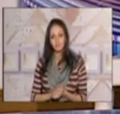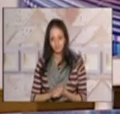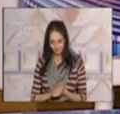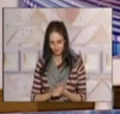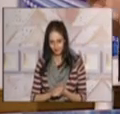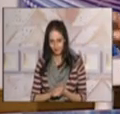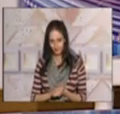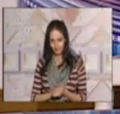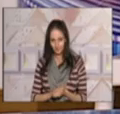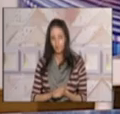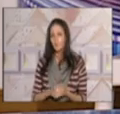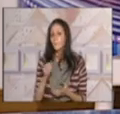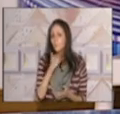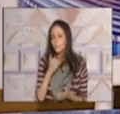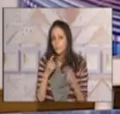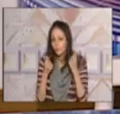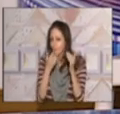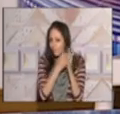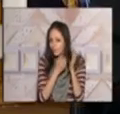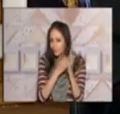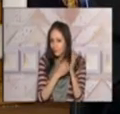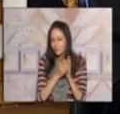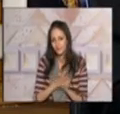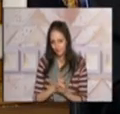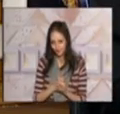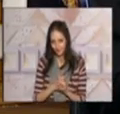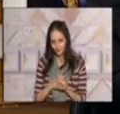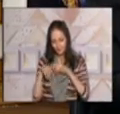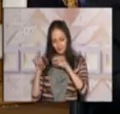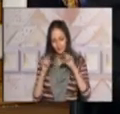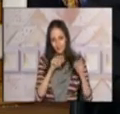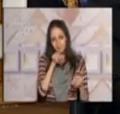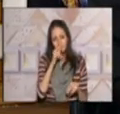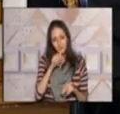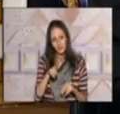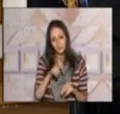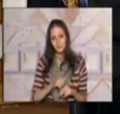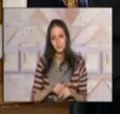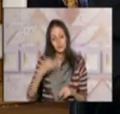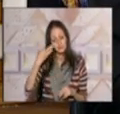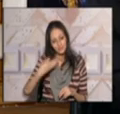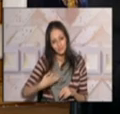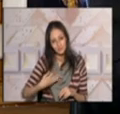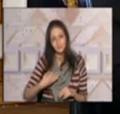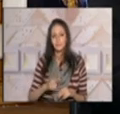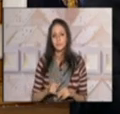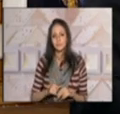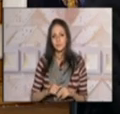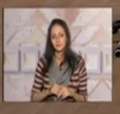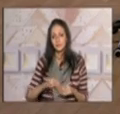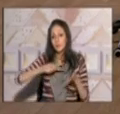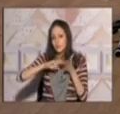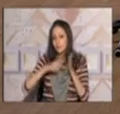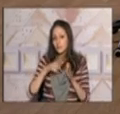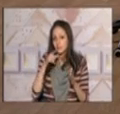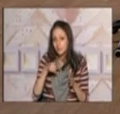غير ما نعمل استثمارات إضافية. هنا زي ما حضرتك قلت هنا يعني بترجع للابتكار بقى، أو التميز في استخدام المتاح. بالضبط